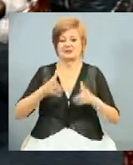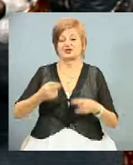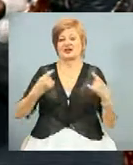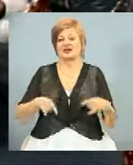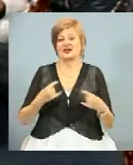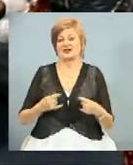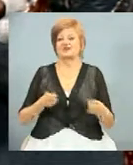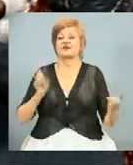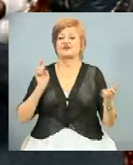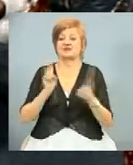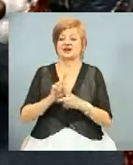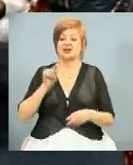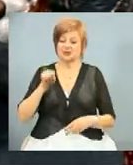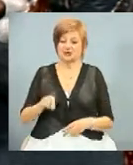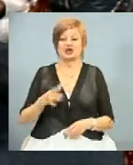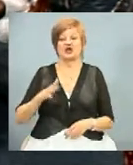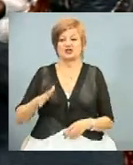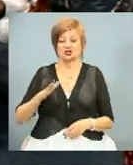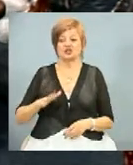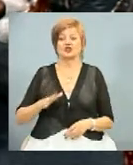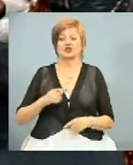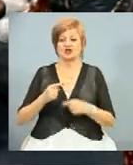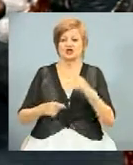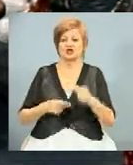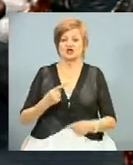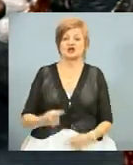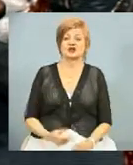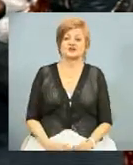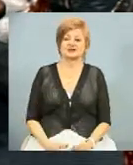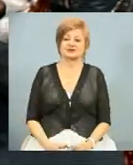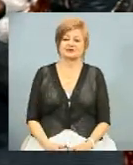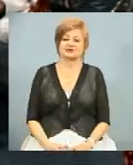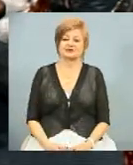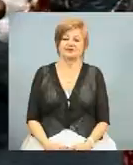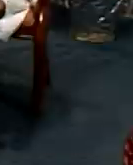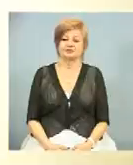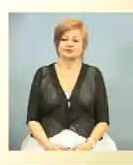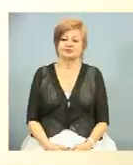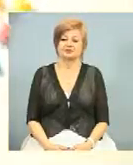телебачення. Зустрінемося там, а також чекайте нас буквально за мить. Бувайте!